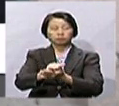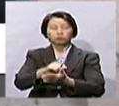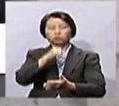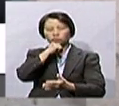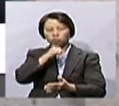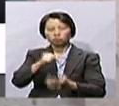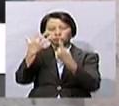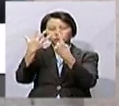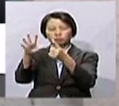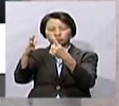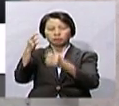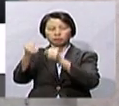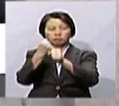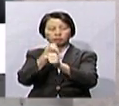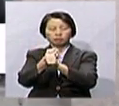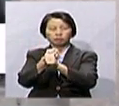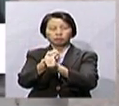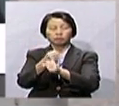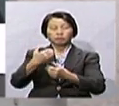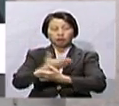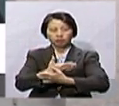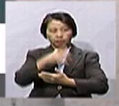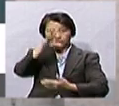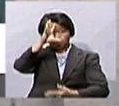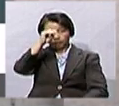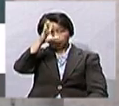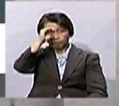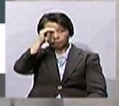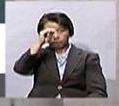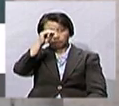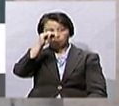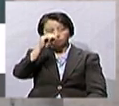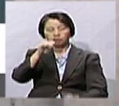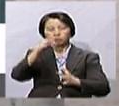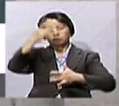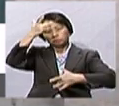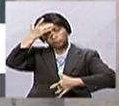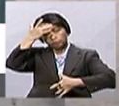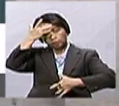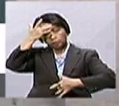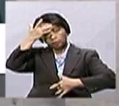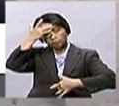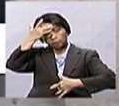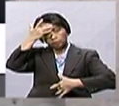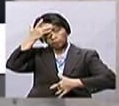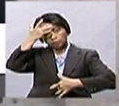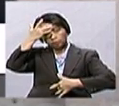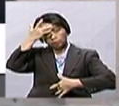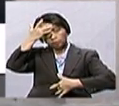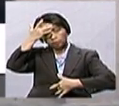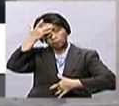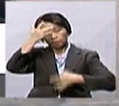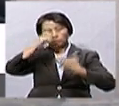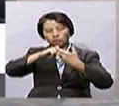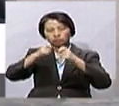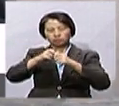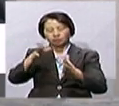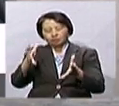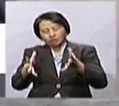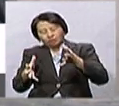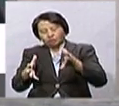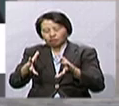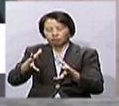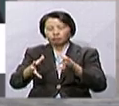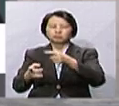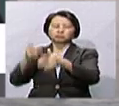Berusia 15 tahun, salah seorang anak lelakinya itu merupakan pesakit cerebral palsy, iaitu gangguan gerakan dan otot